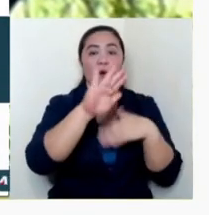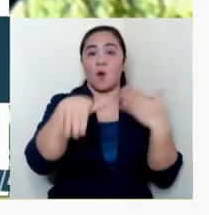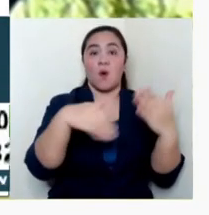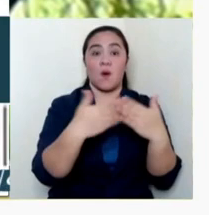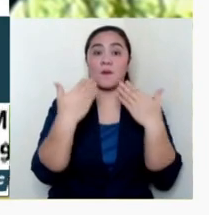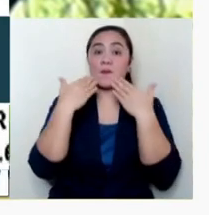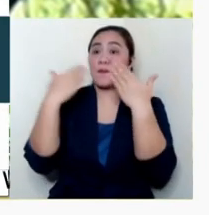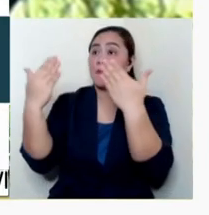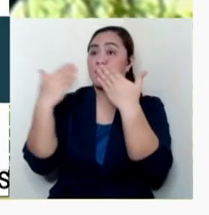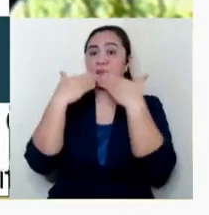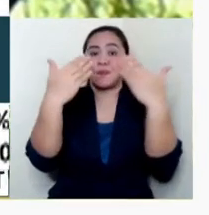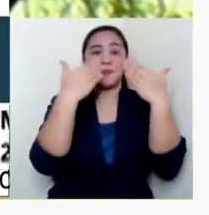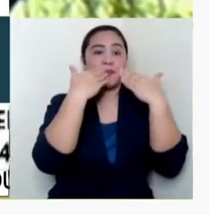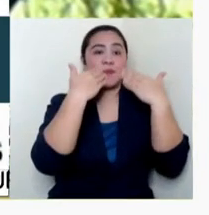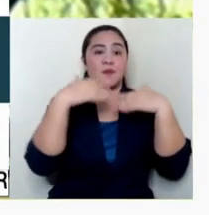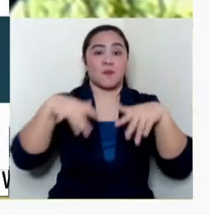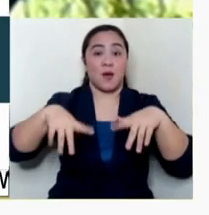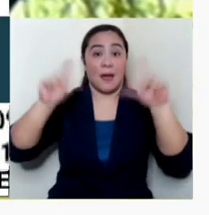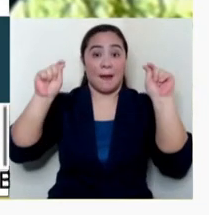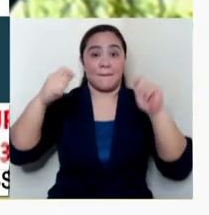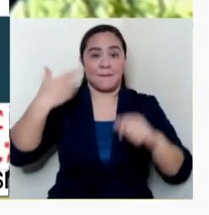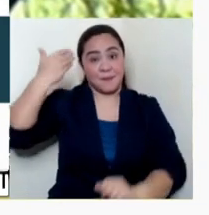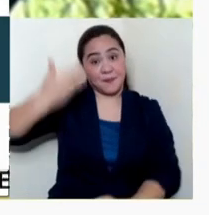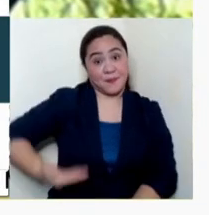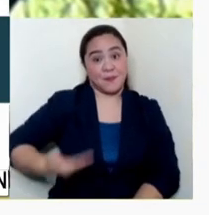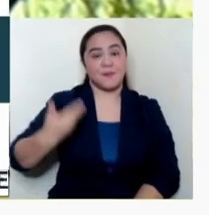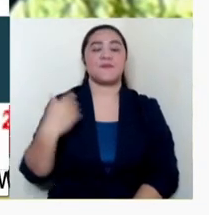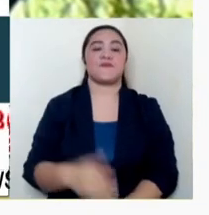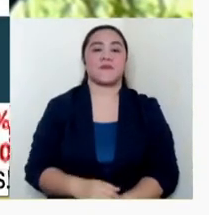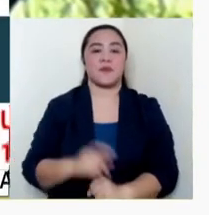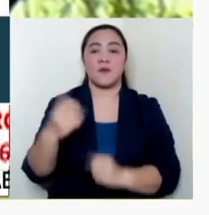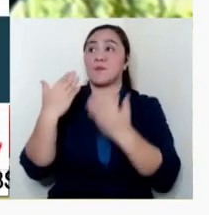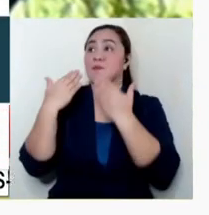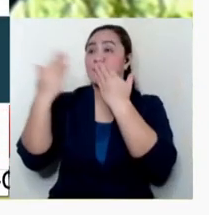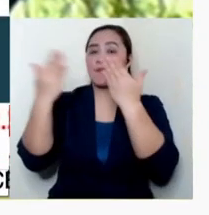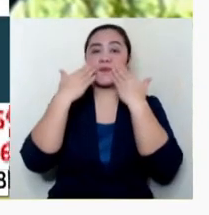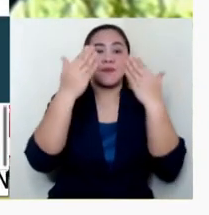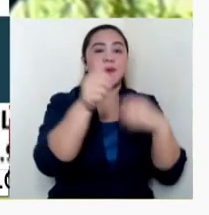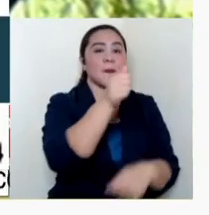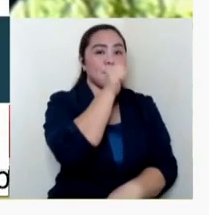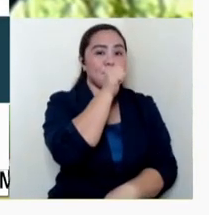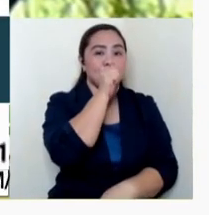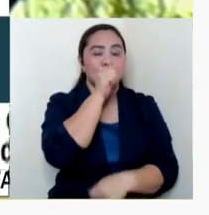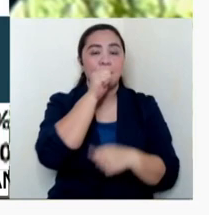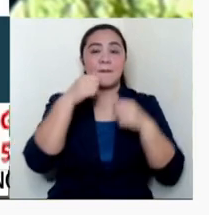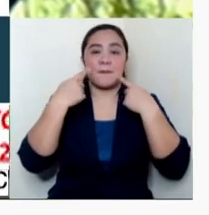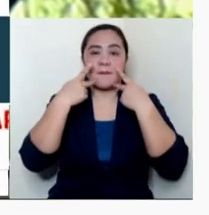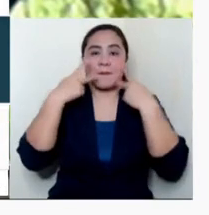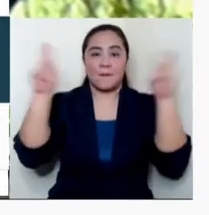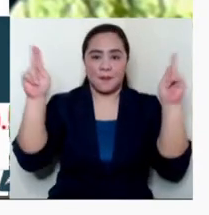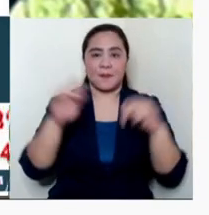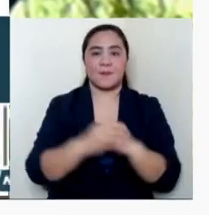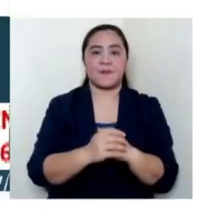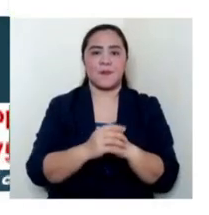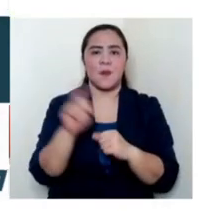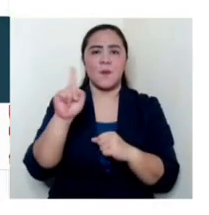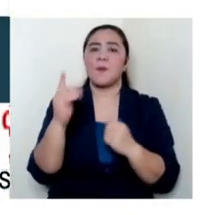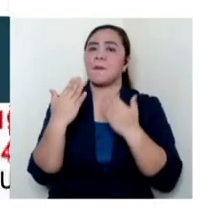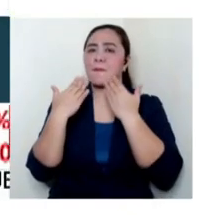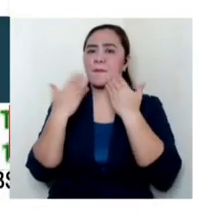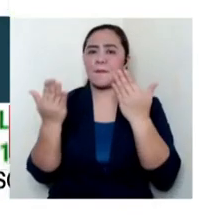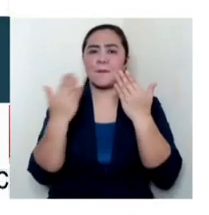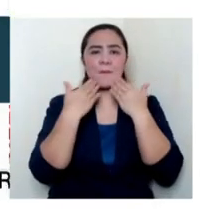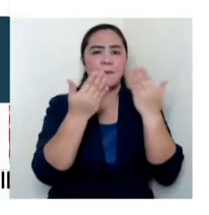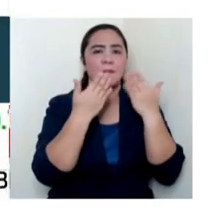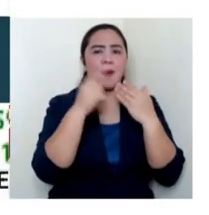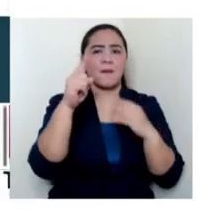ng kandidatura ko so far. Pinasalamatan ko lahat, both privately and publicly. Pasasalamat, pero nasaan po ang